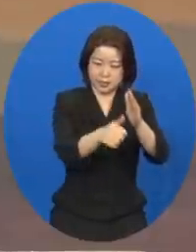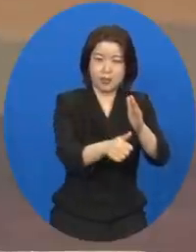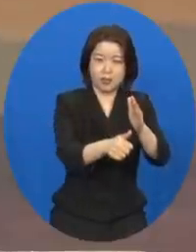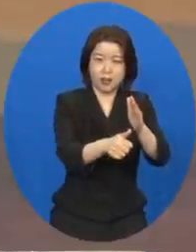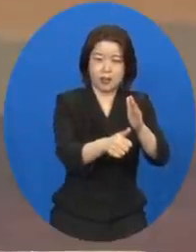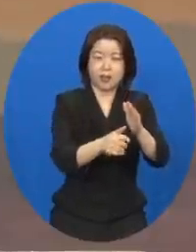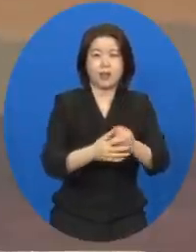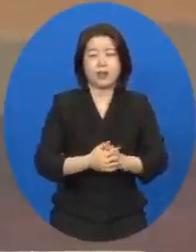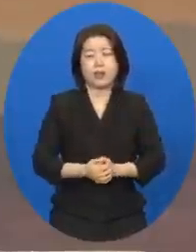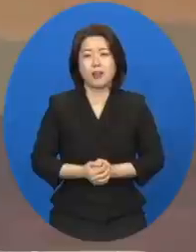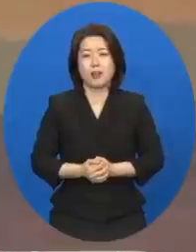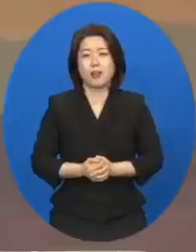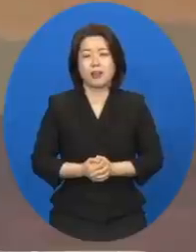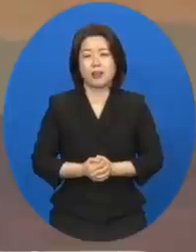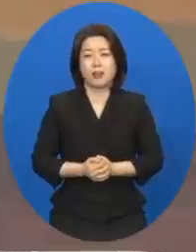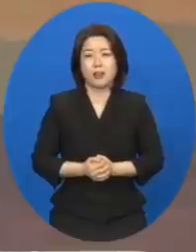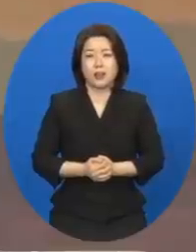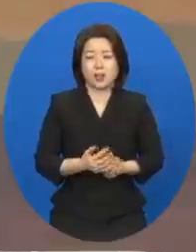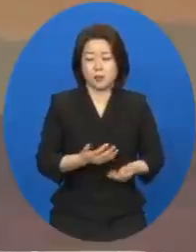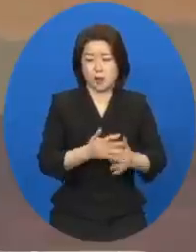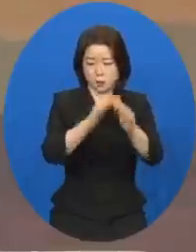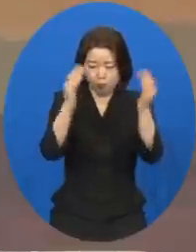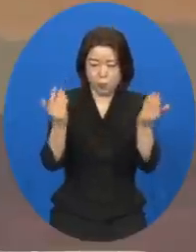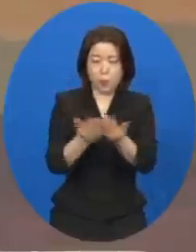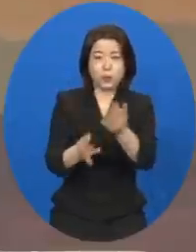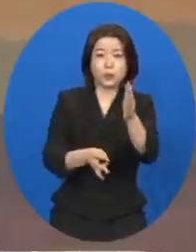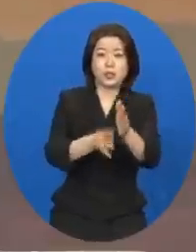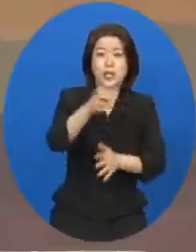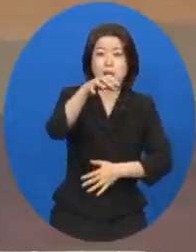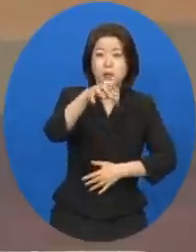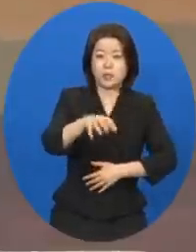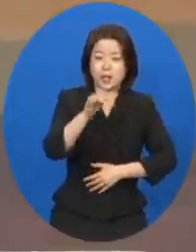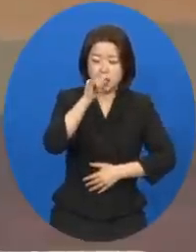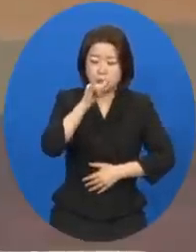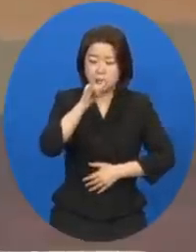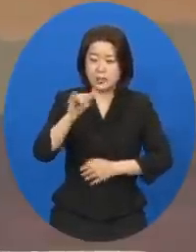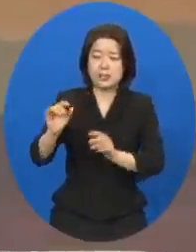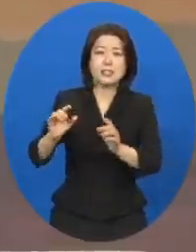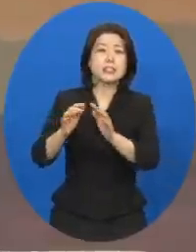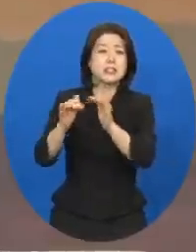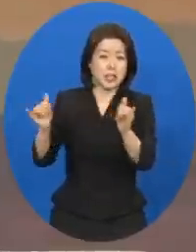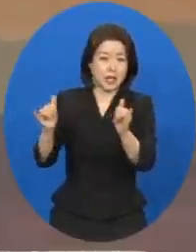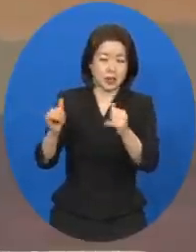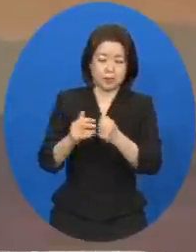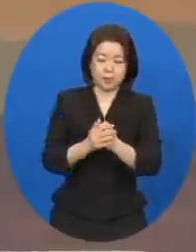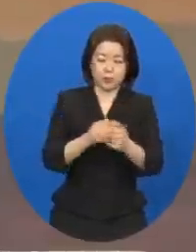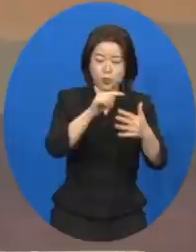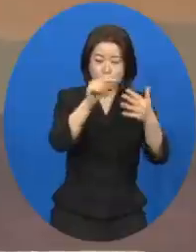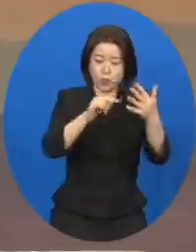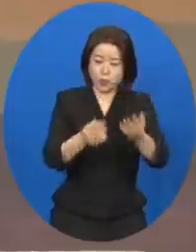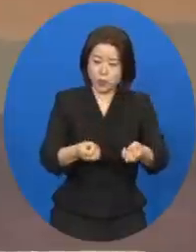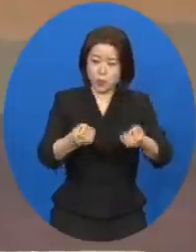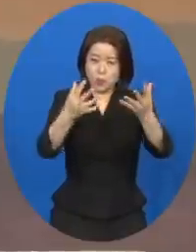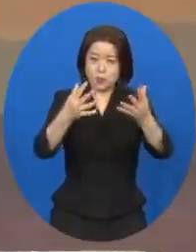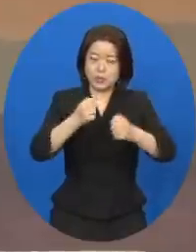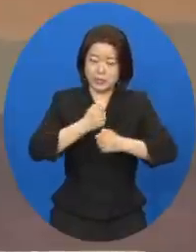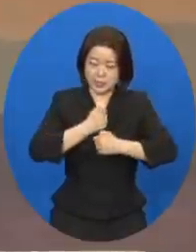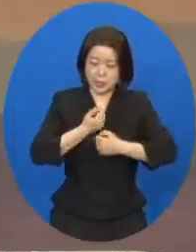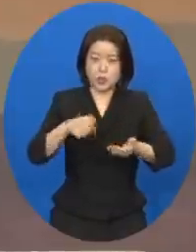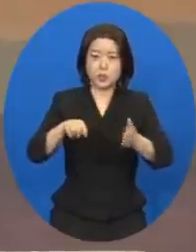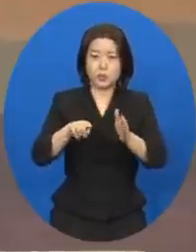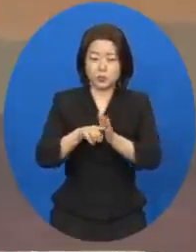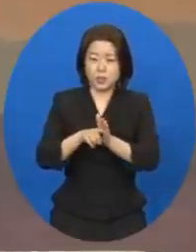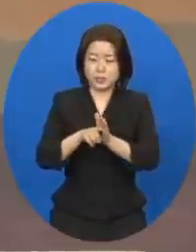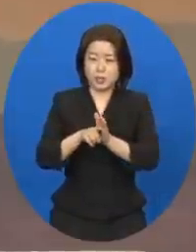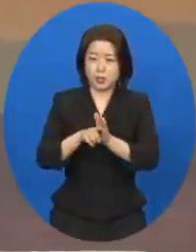그래서 온 예루살렘에 있는 거민들 또 유월절 지키러 오신 많은